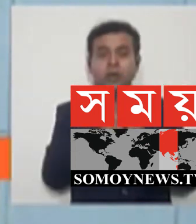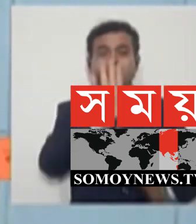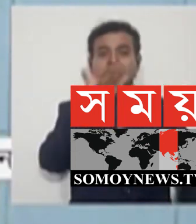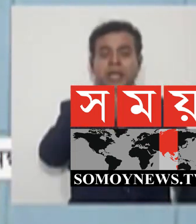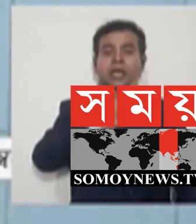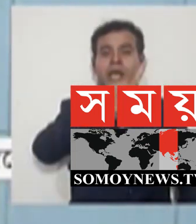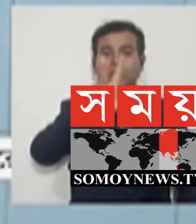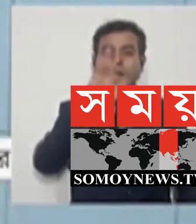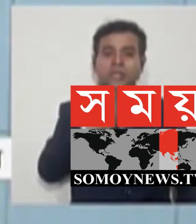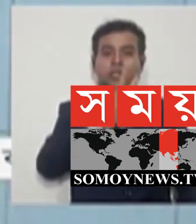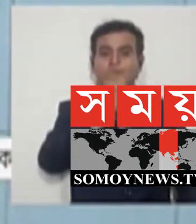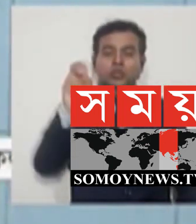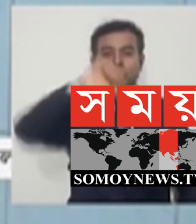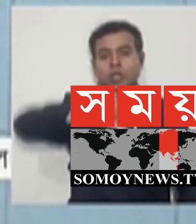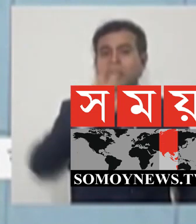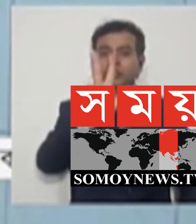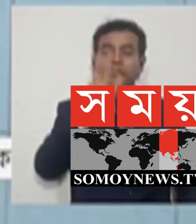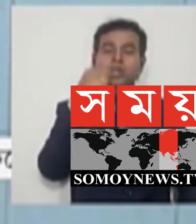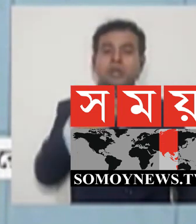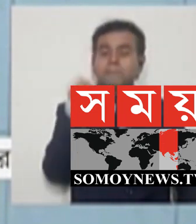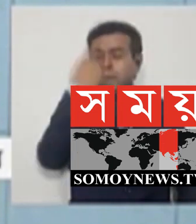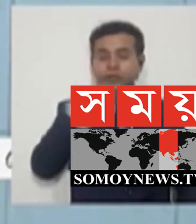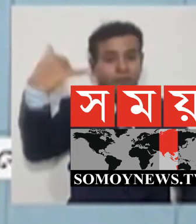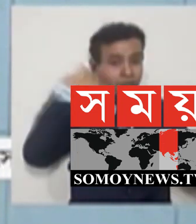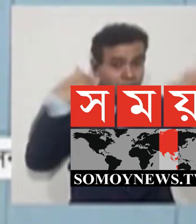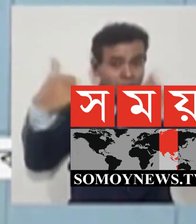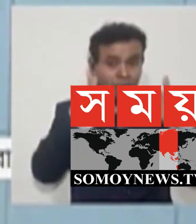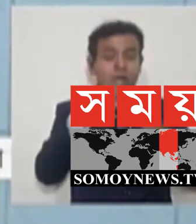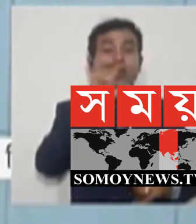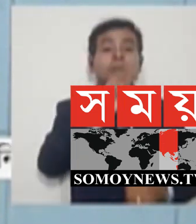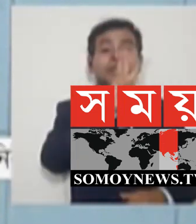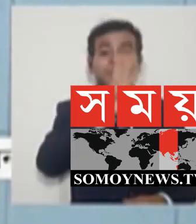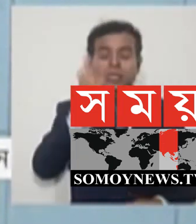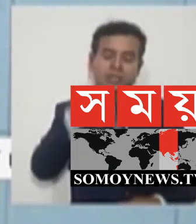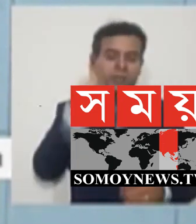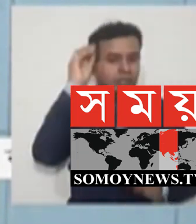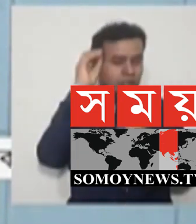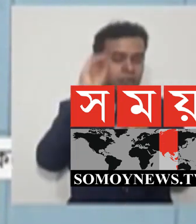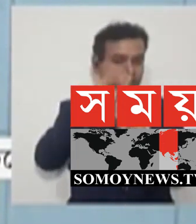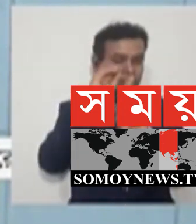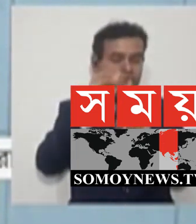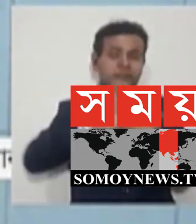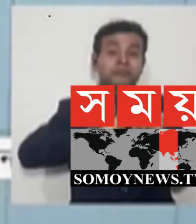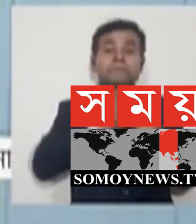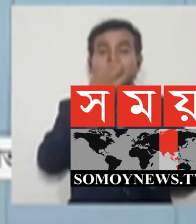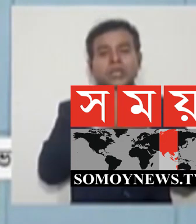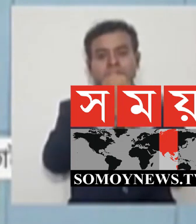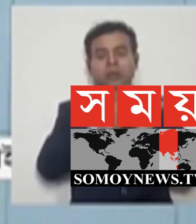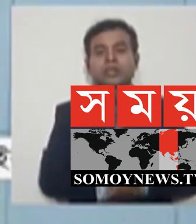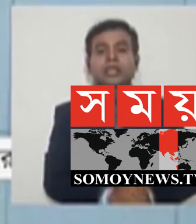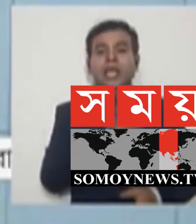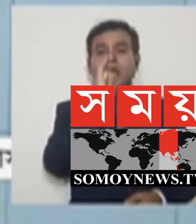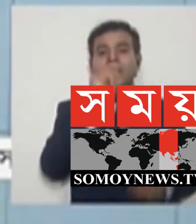5,18,298 জনকে 333 এই হটলাইনের মাধ্যমে স্বাস্থ্য পরামর্শ দেওয়া হয়েছে। আইডিসিআর এর হটলাইন